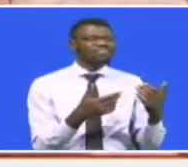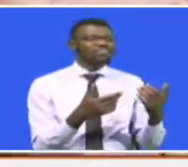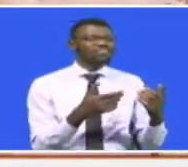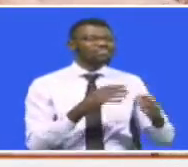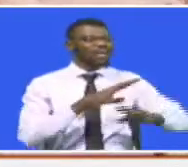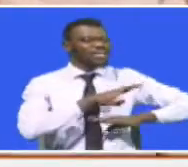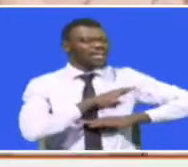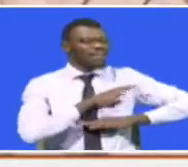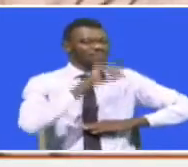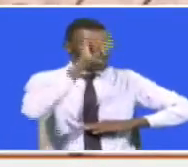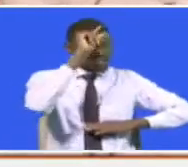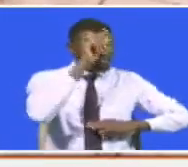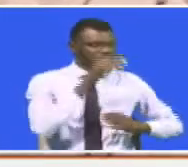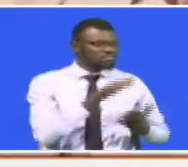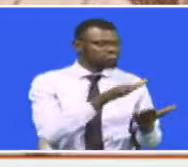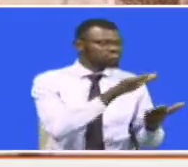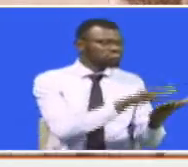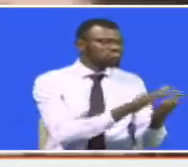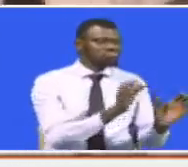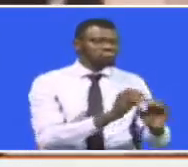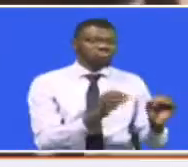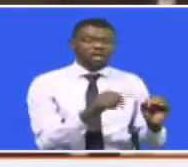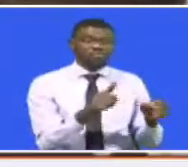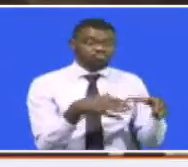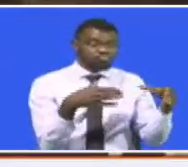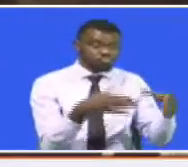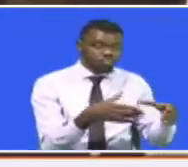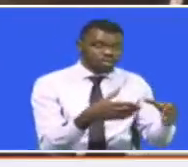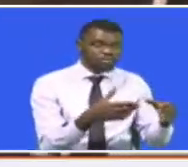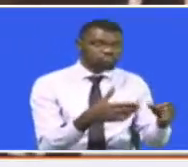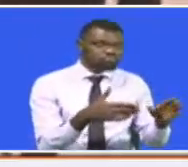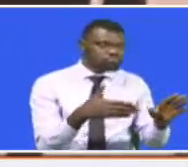serikali. Middlemen wananunua saa hii ili wakifungua huko